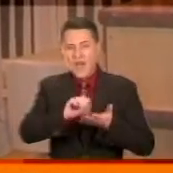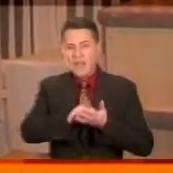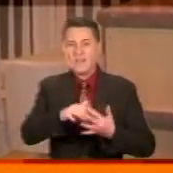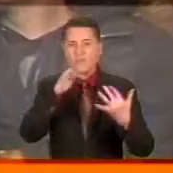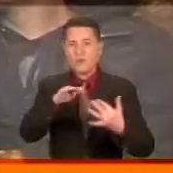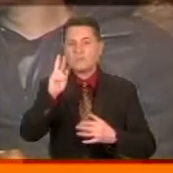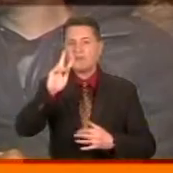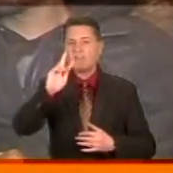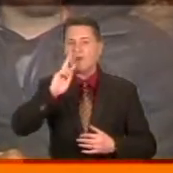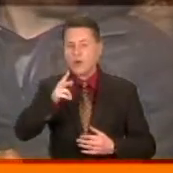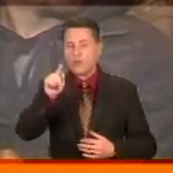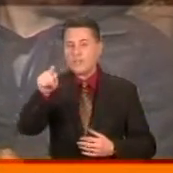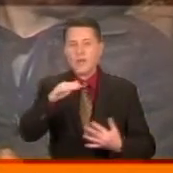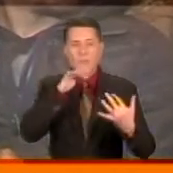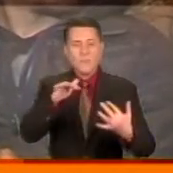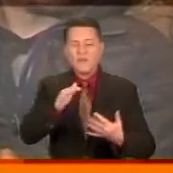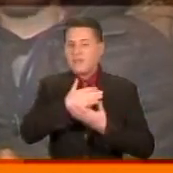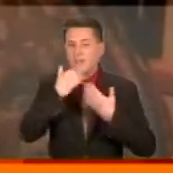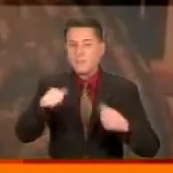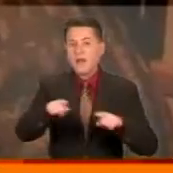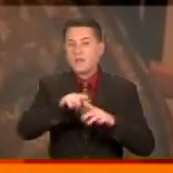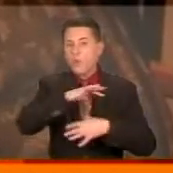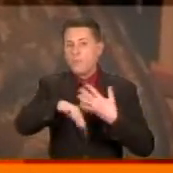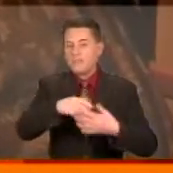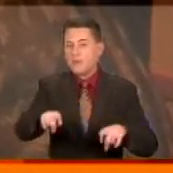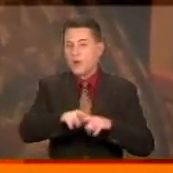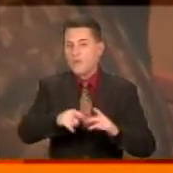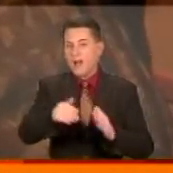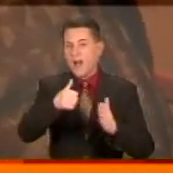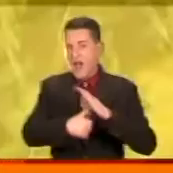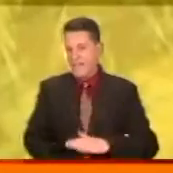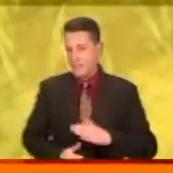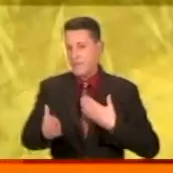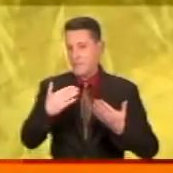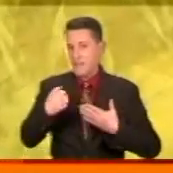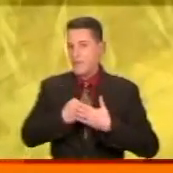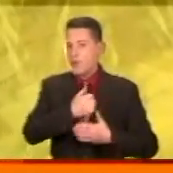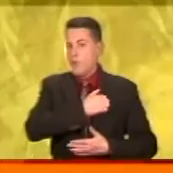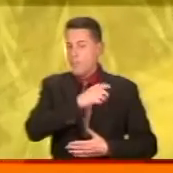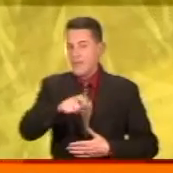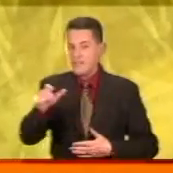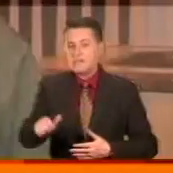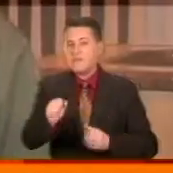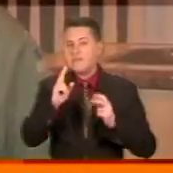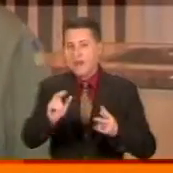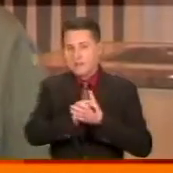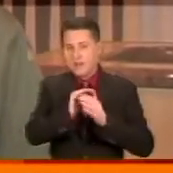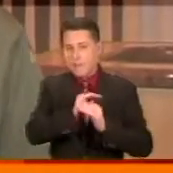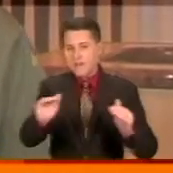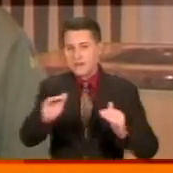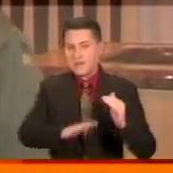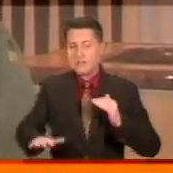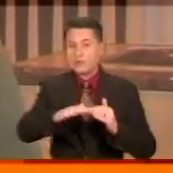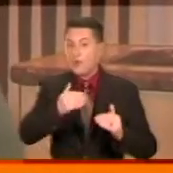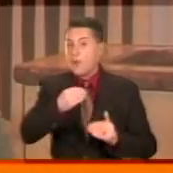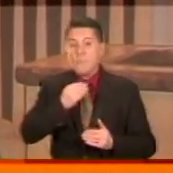2 роки. Каже, там, на передовій, немає такого безладу і такого ганебного ставлення до бійців, як тут, на мирній території. Ми не їли, серйозно,